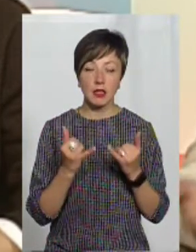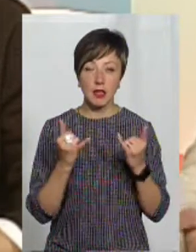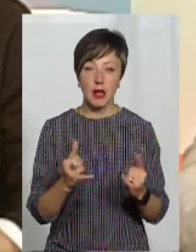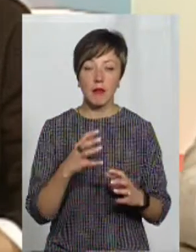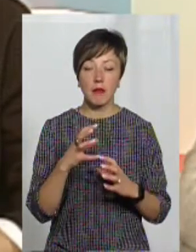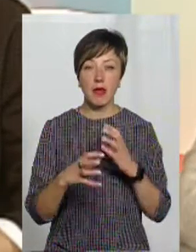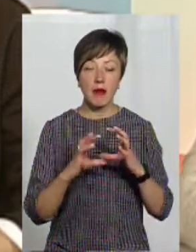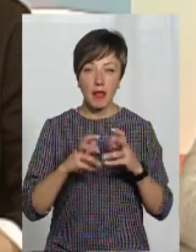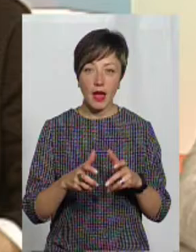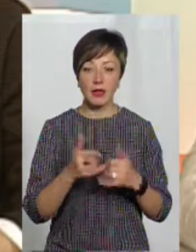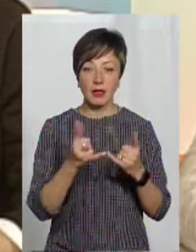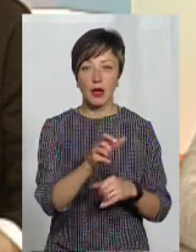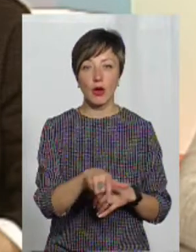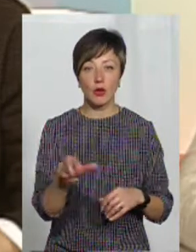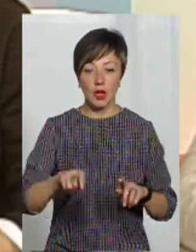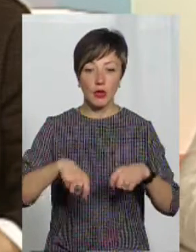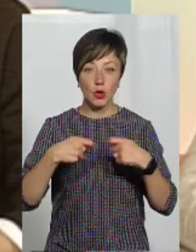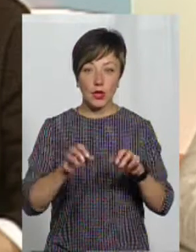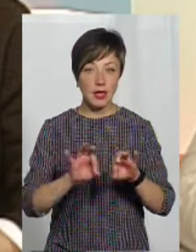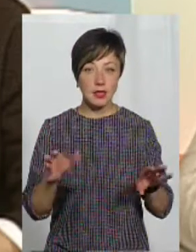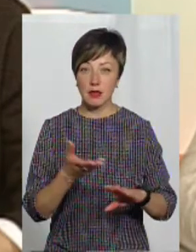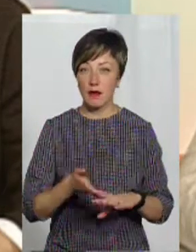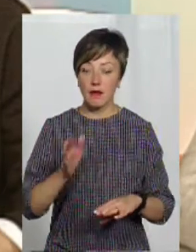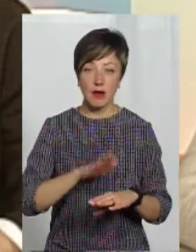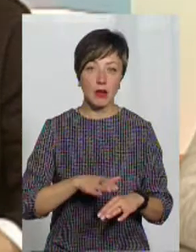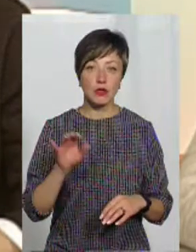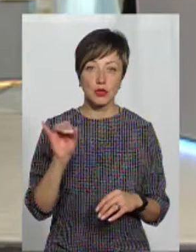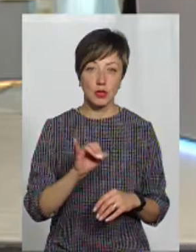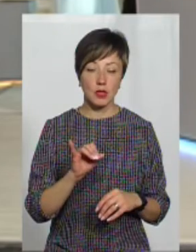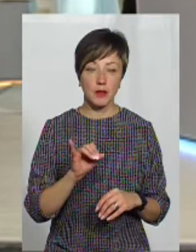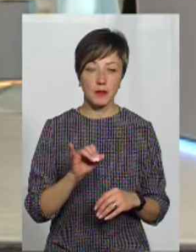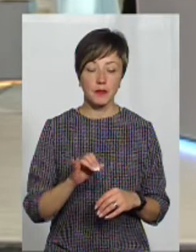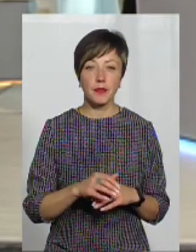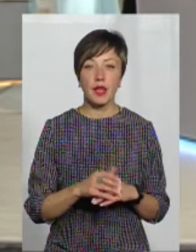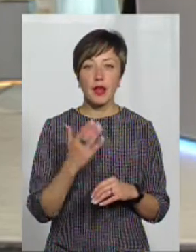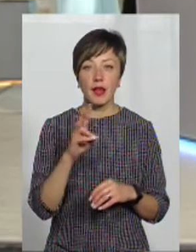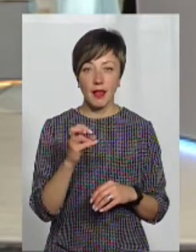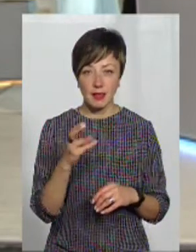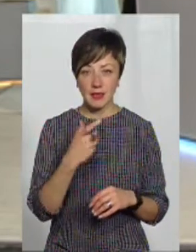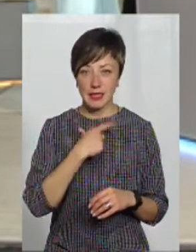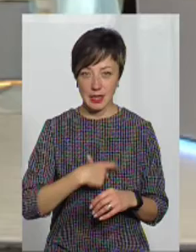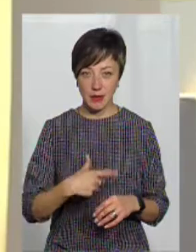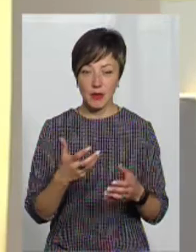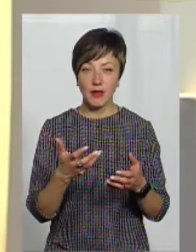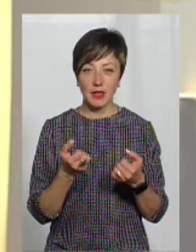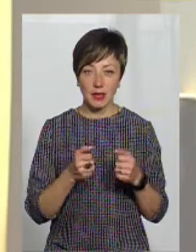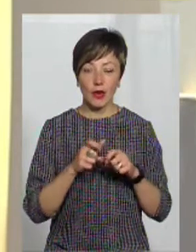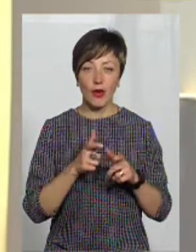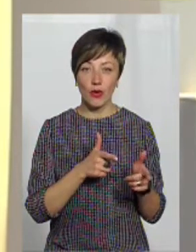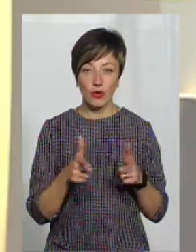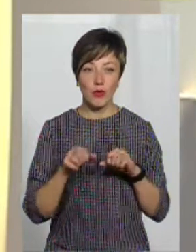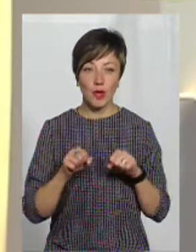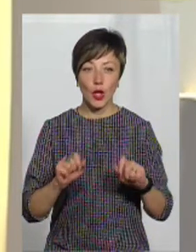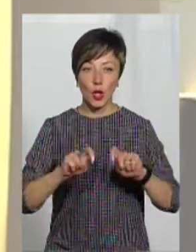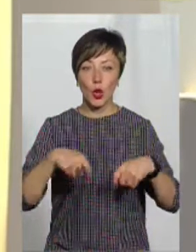для планети, для людей в цілому, це донести дуже важко. І Лесю, ви готові на себе взяти цей подвиг?